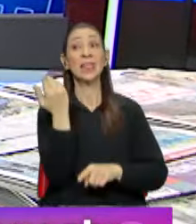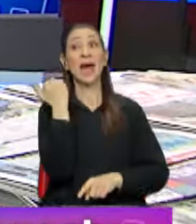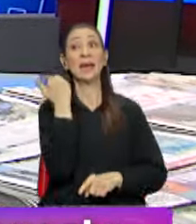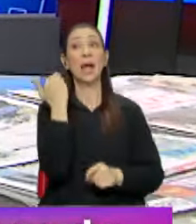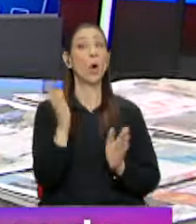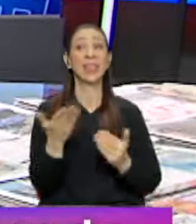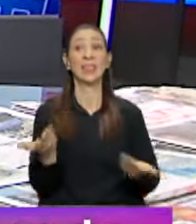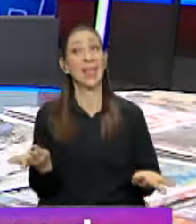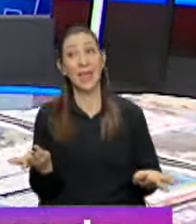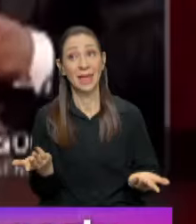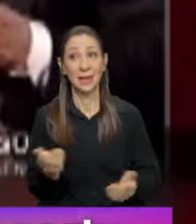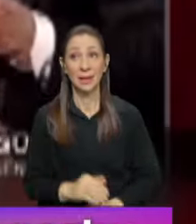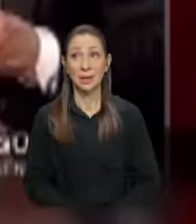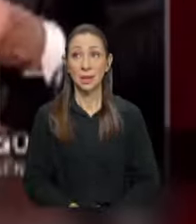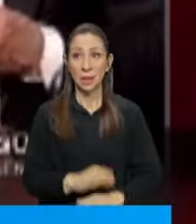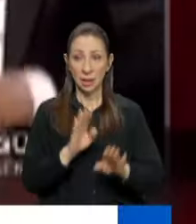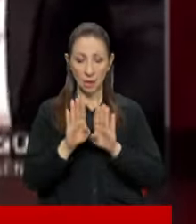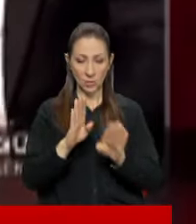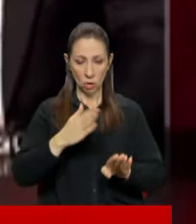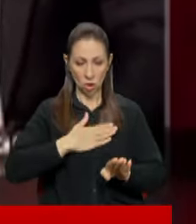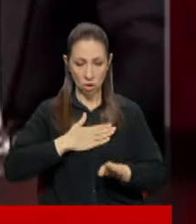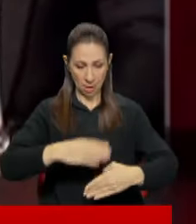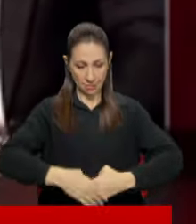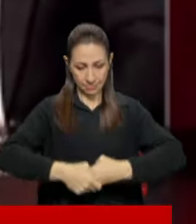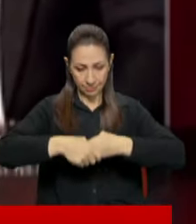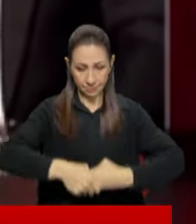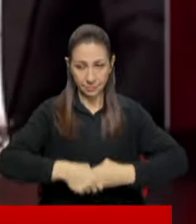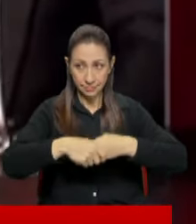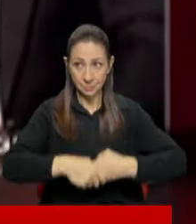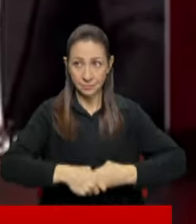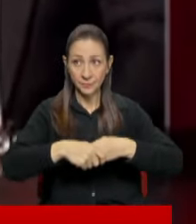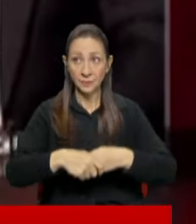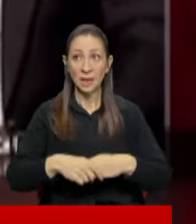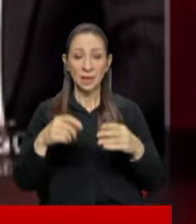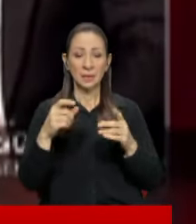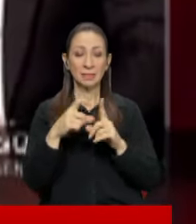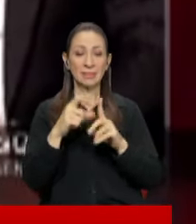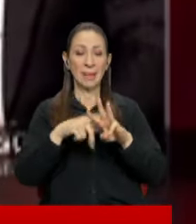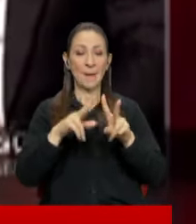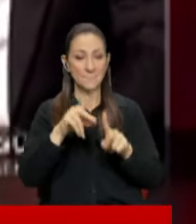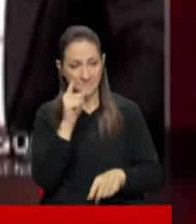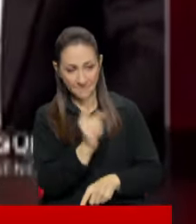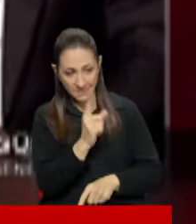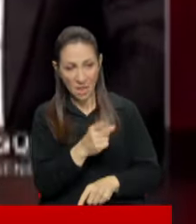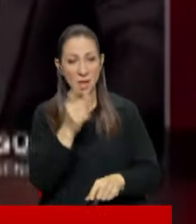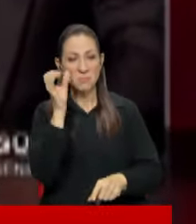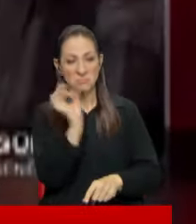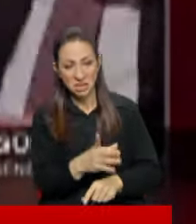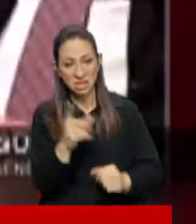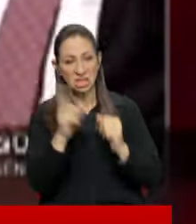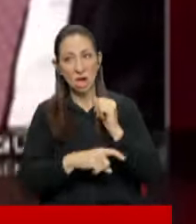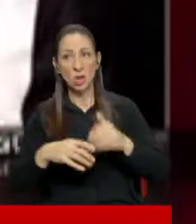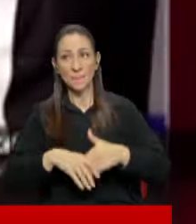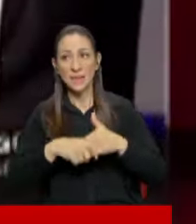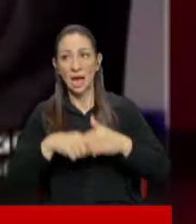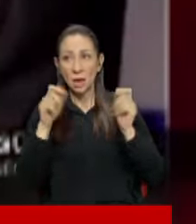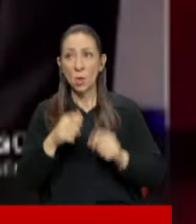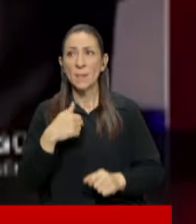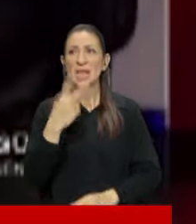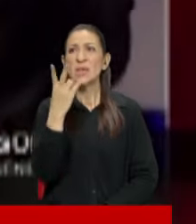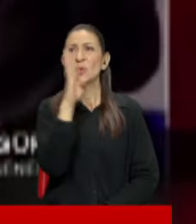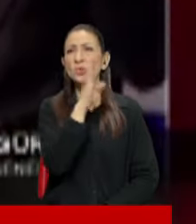odasını. Kapının önünde el sıkışana demleniyor. Hain, teröristle pazarlık ediyor. Ben bu